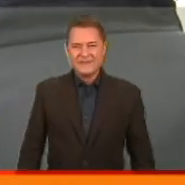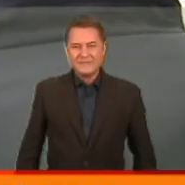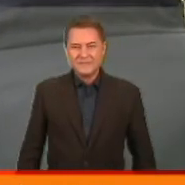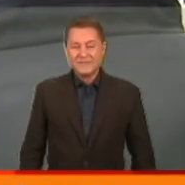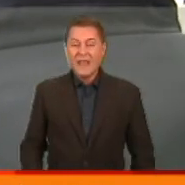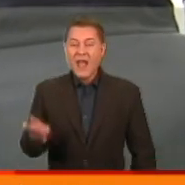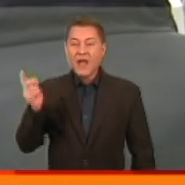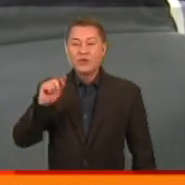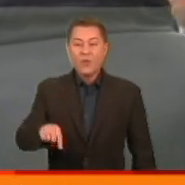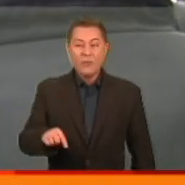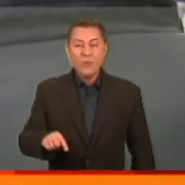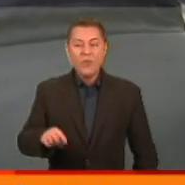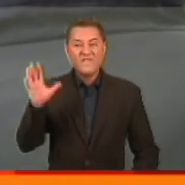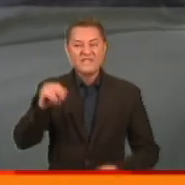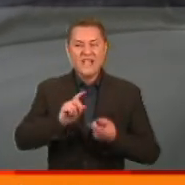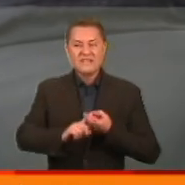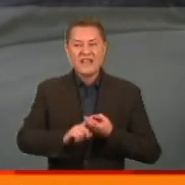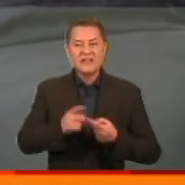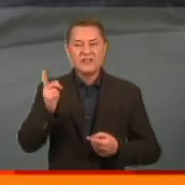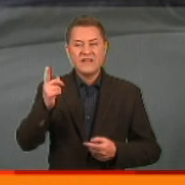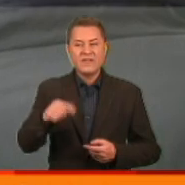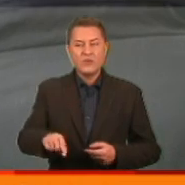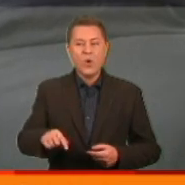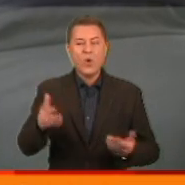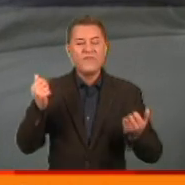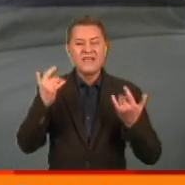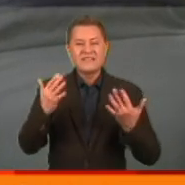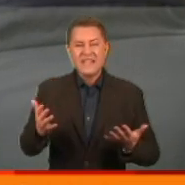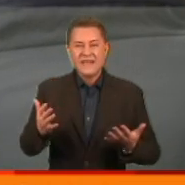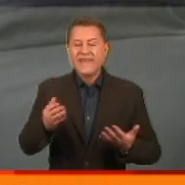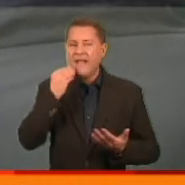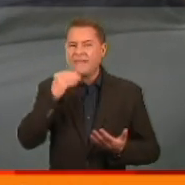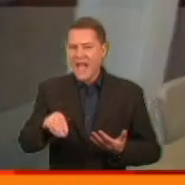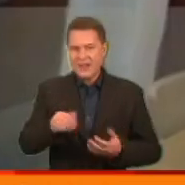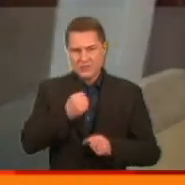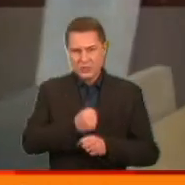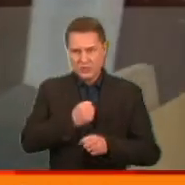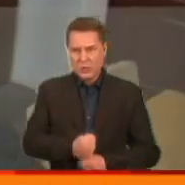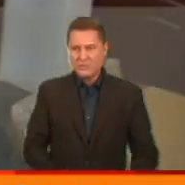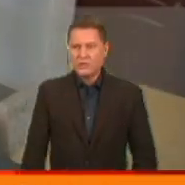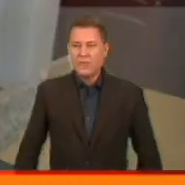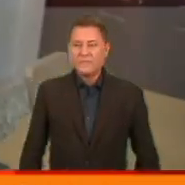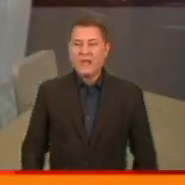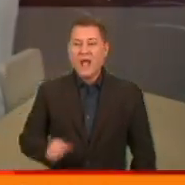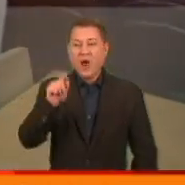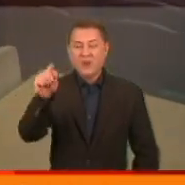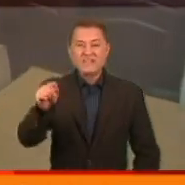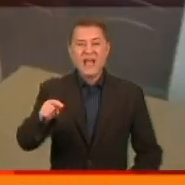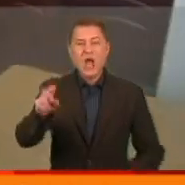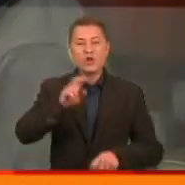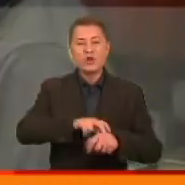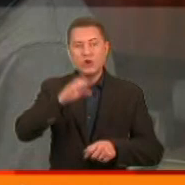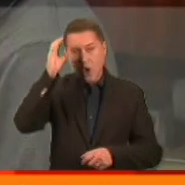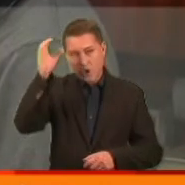Тому тут все залежить від того, наскільки якісно зроблено проєктування. Пан Олексій – доктор геологічних